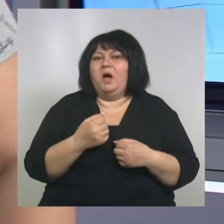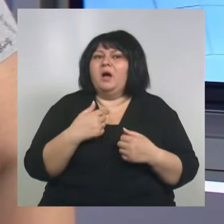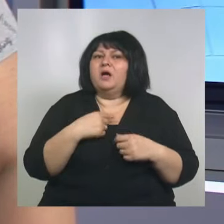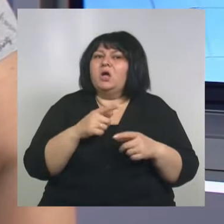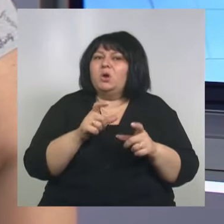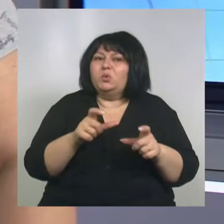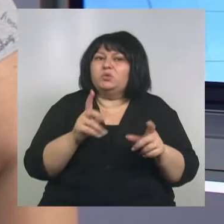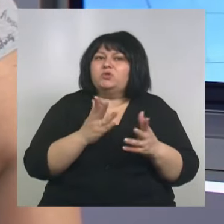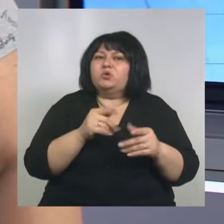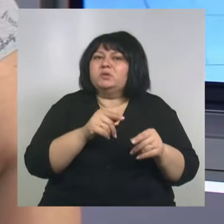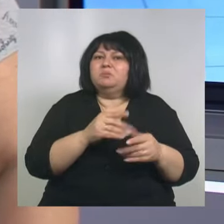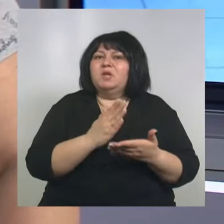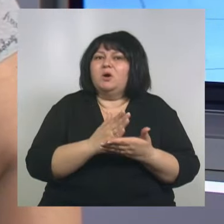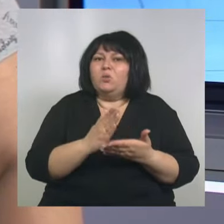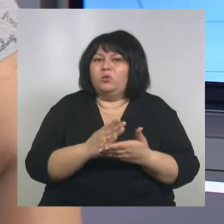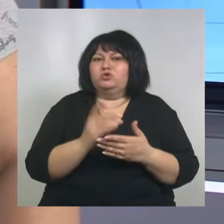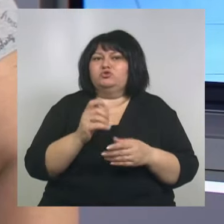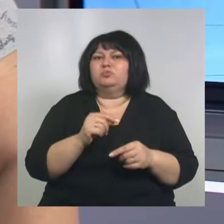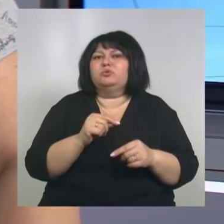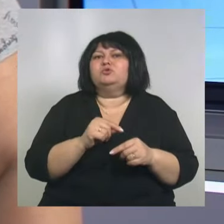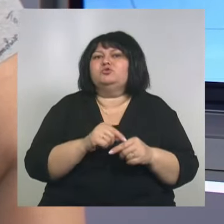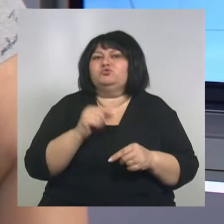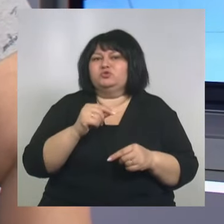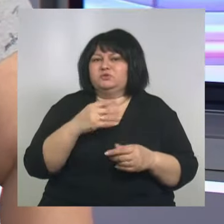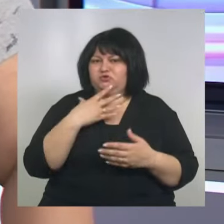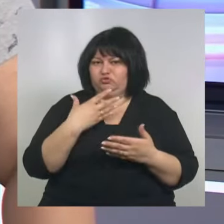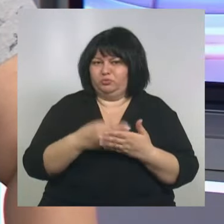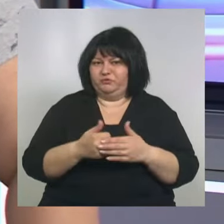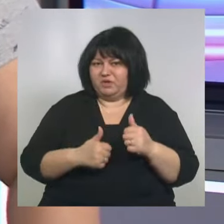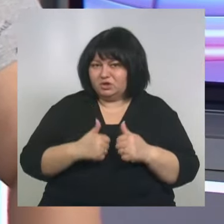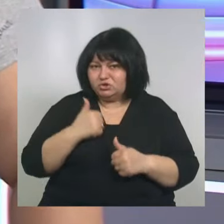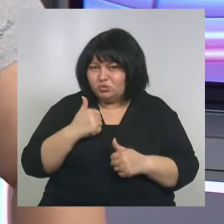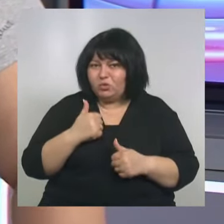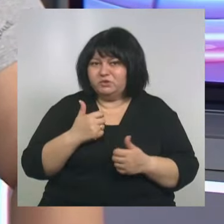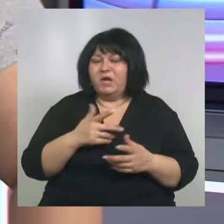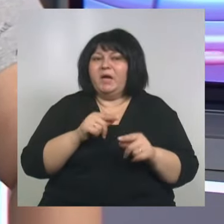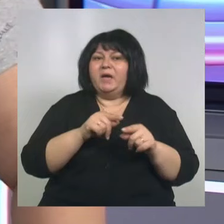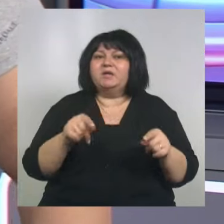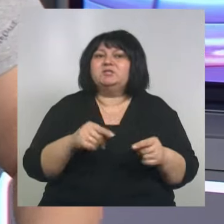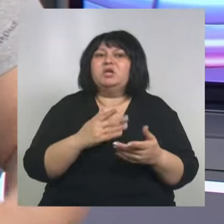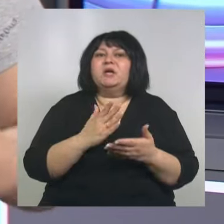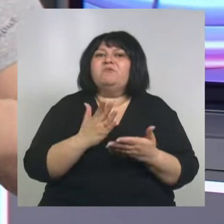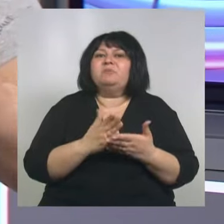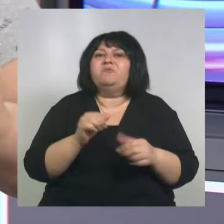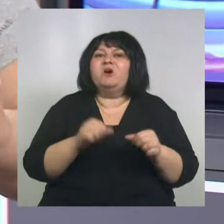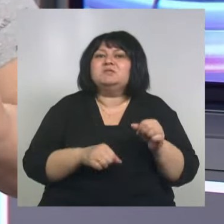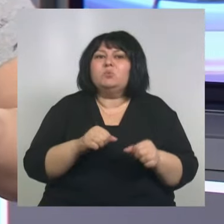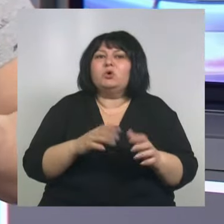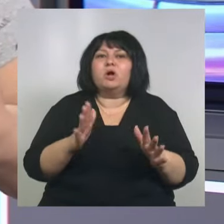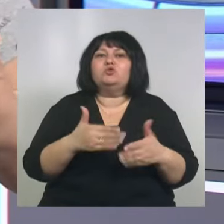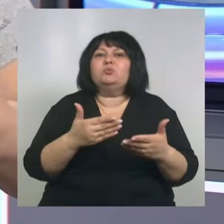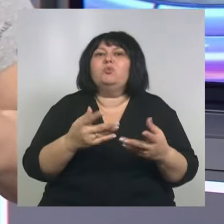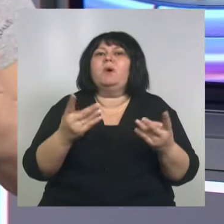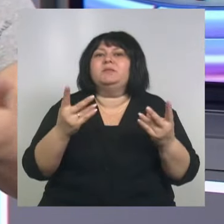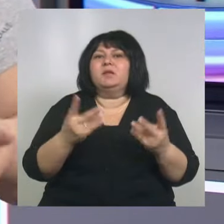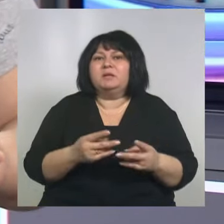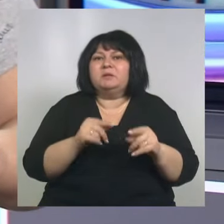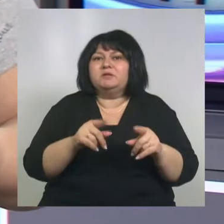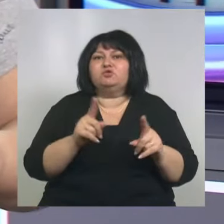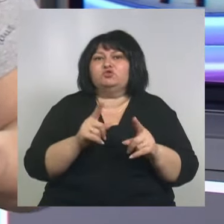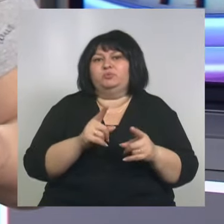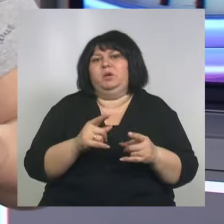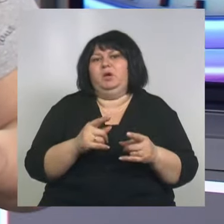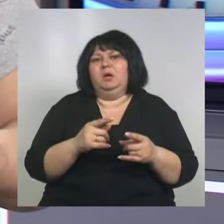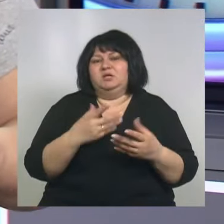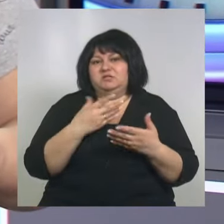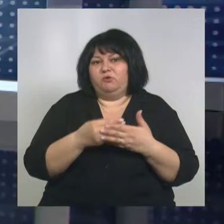там находится сохранил чувство собственного достоинства и имел те самые ресурсы которые ему потом понадобятся для того чтобы строить